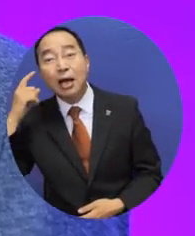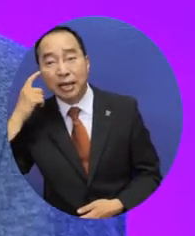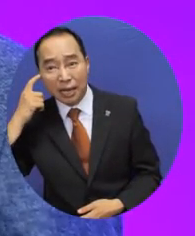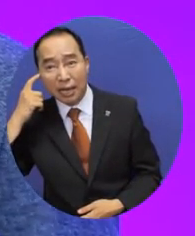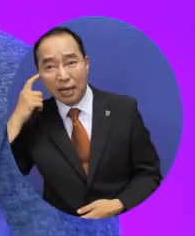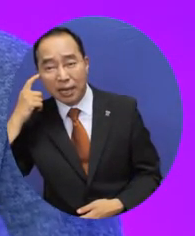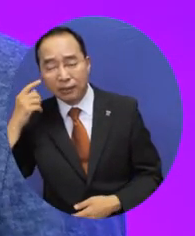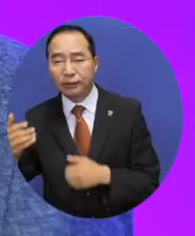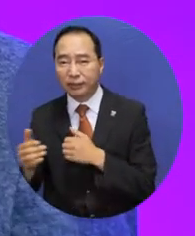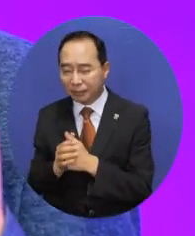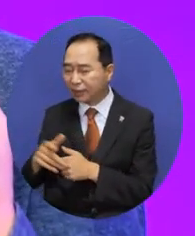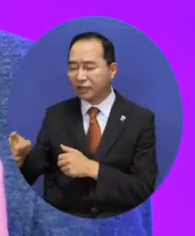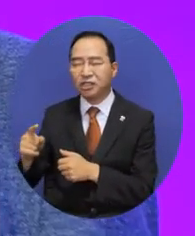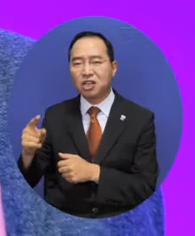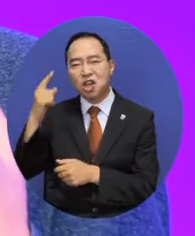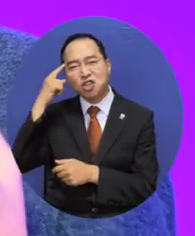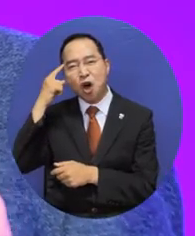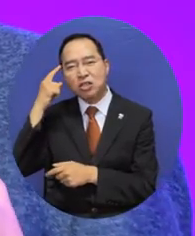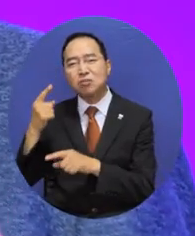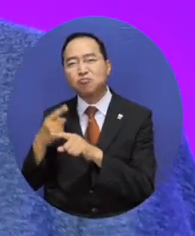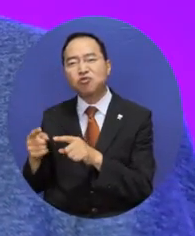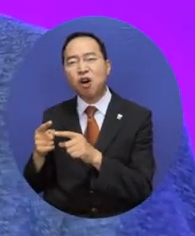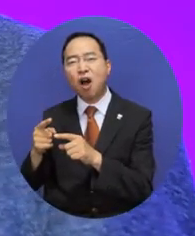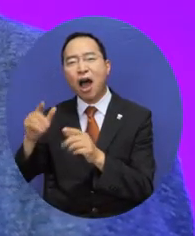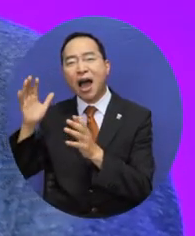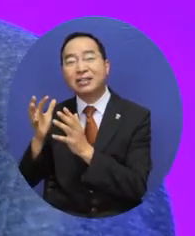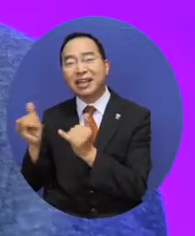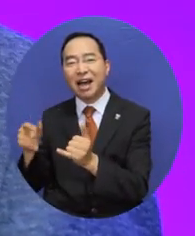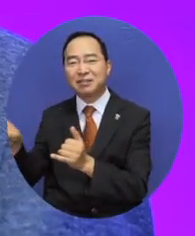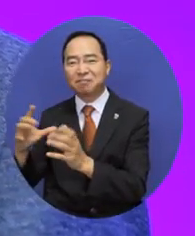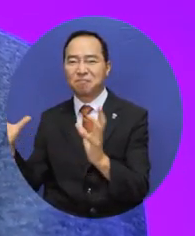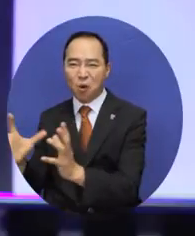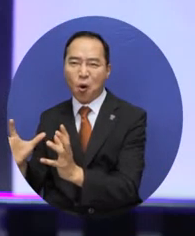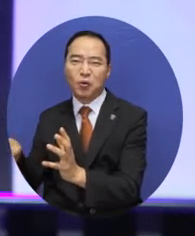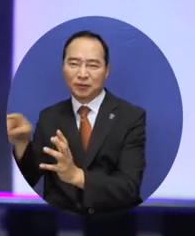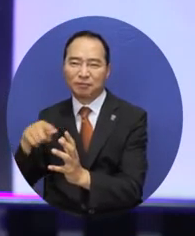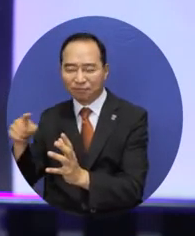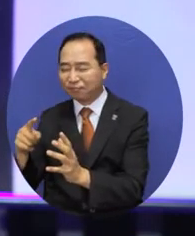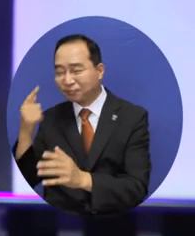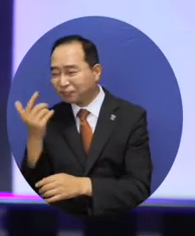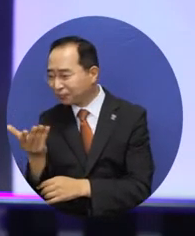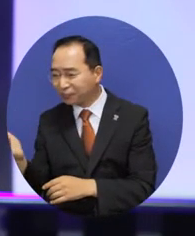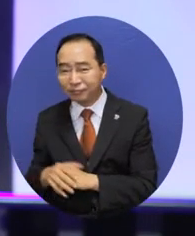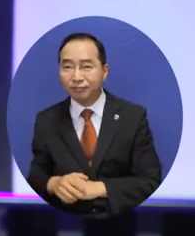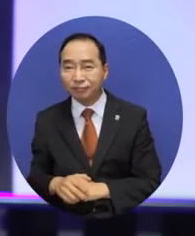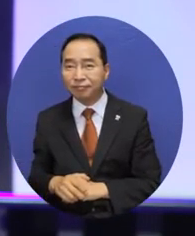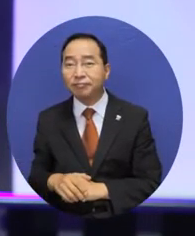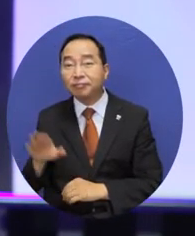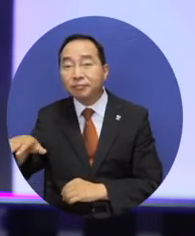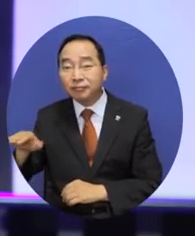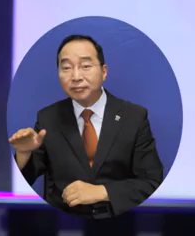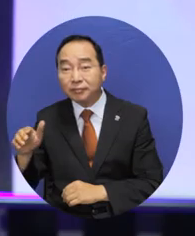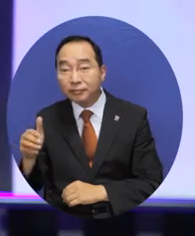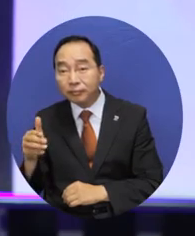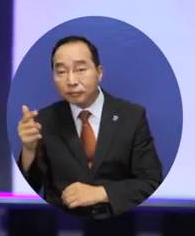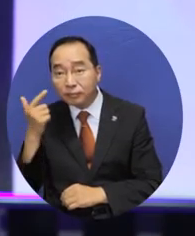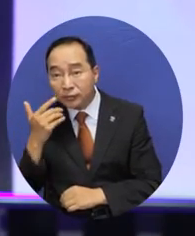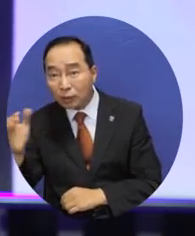또 인간을 가장 나쁘게 생각하는 사람도 정신분석일 겁니다. 그럼에도 정신분석의의 설문